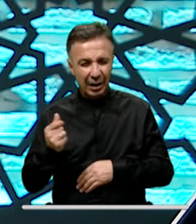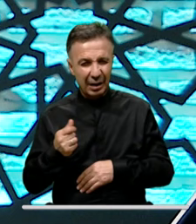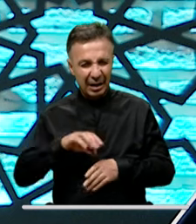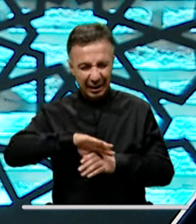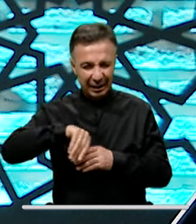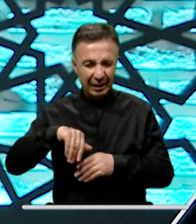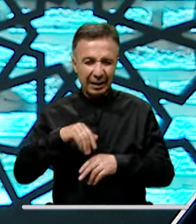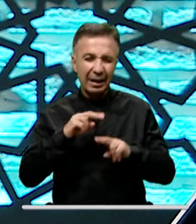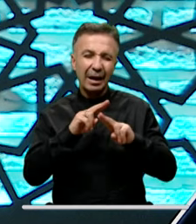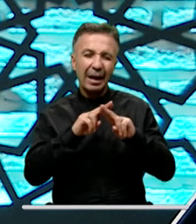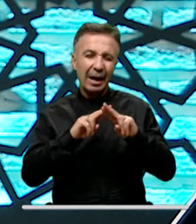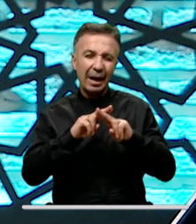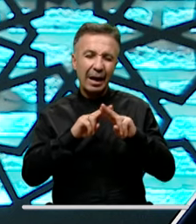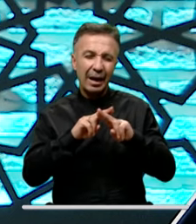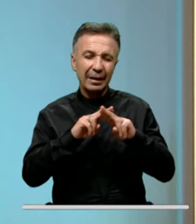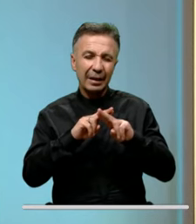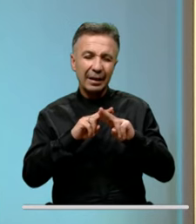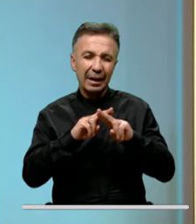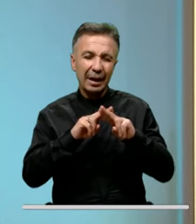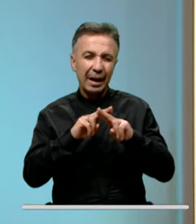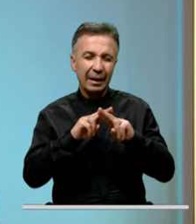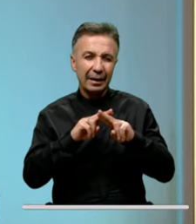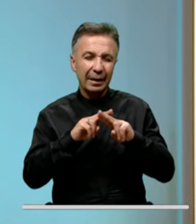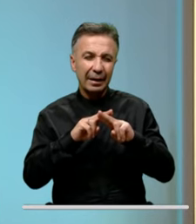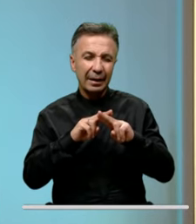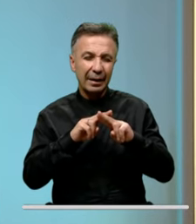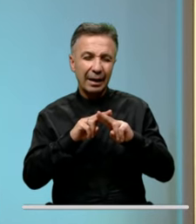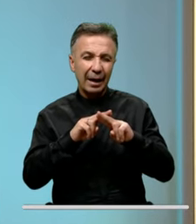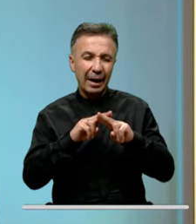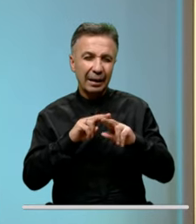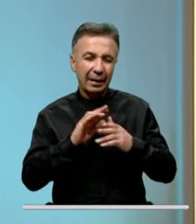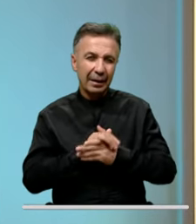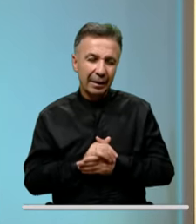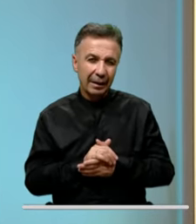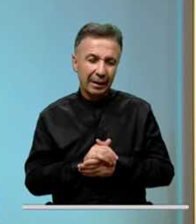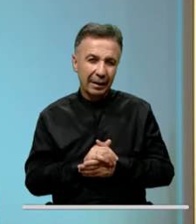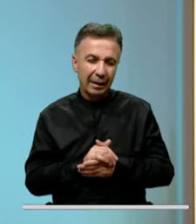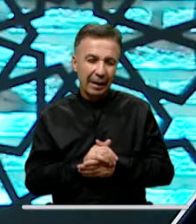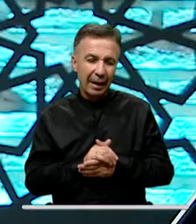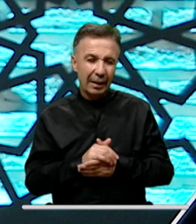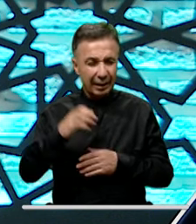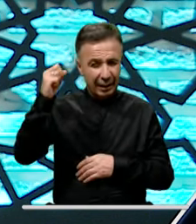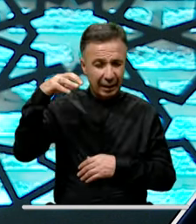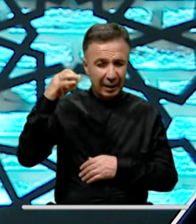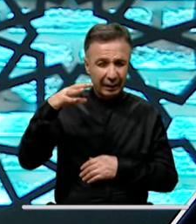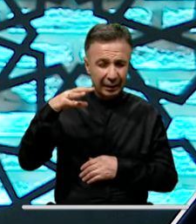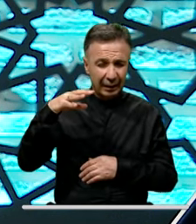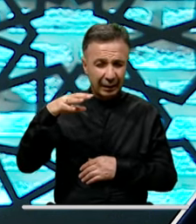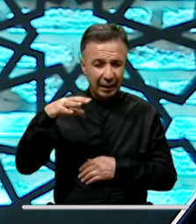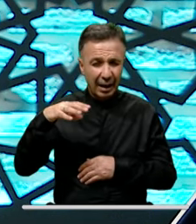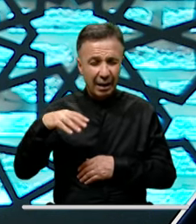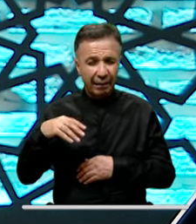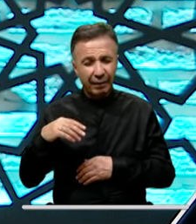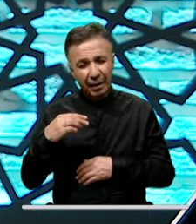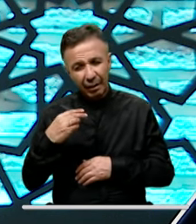80 yaşındayım. Çok korkuyorum. Nasıl edeyim? Nereye gideyim? Ne vereyim? Bilemiyorum. Allah'ım sana sağlıklı, afiyetli, uzun